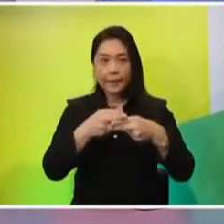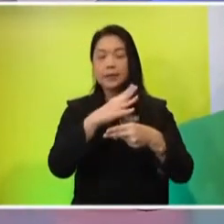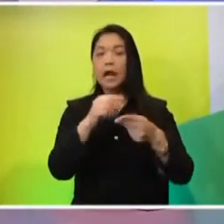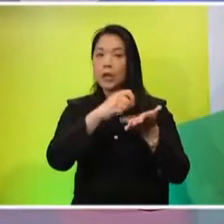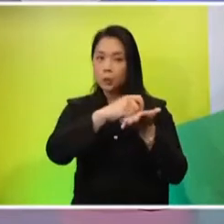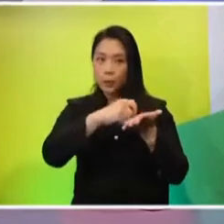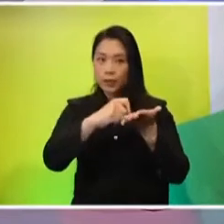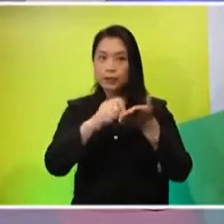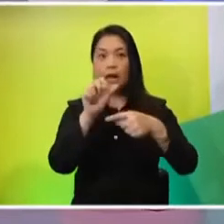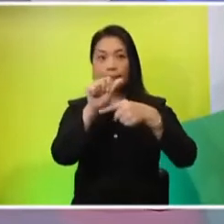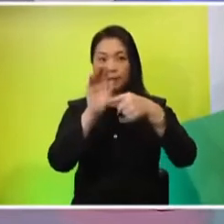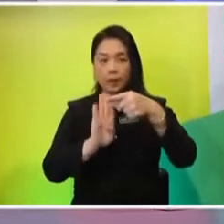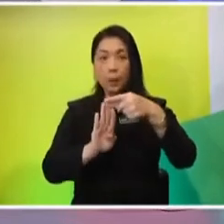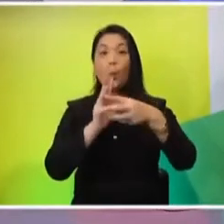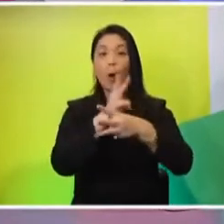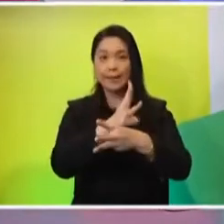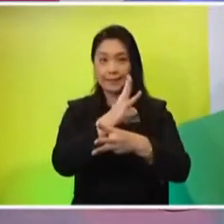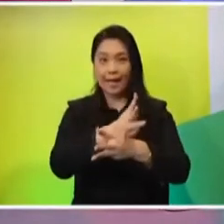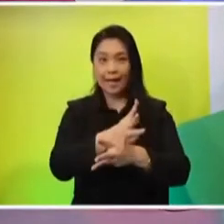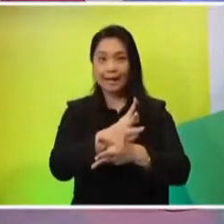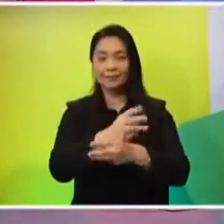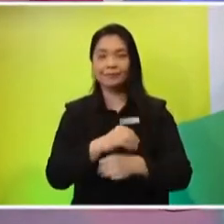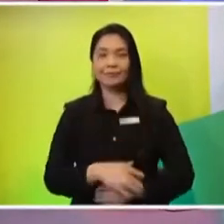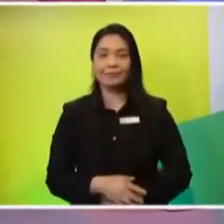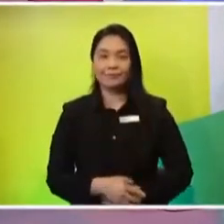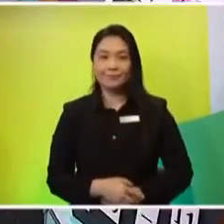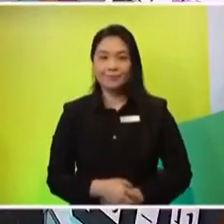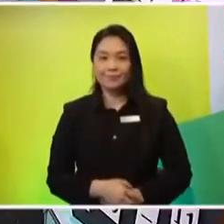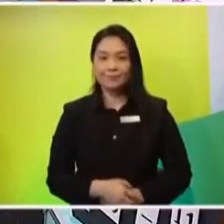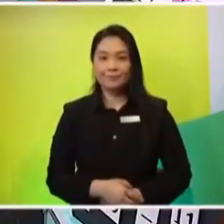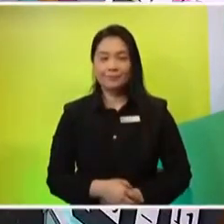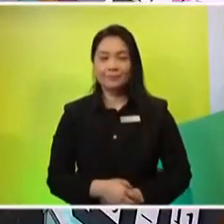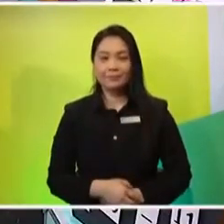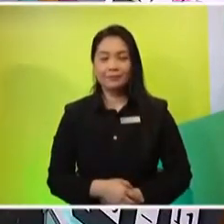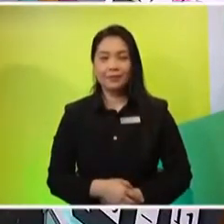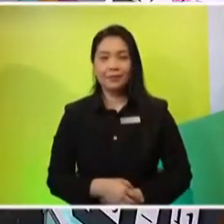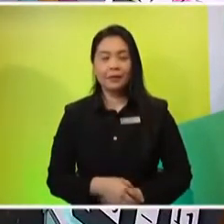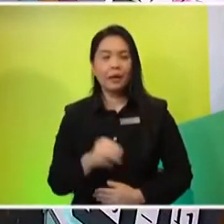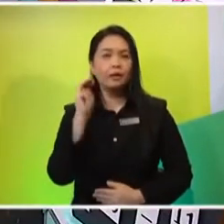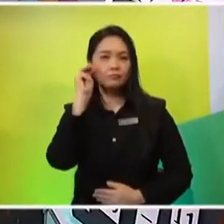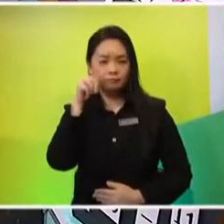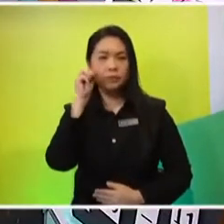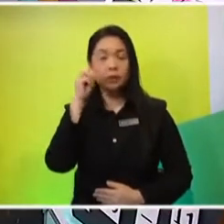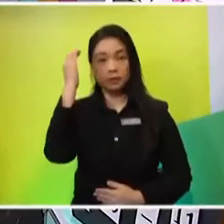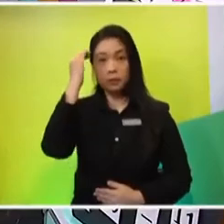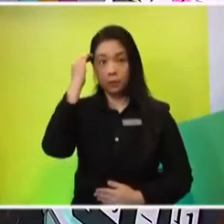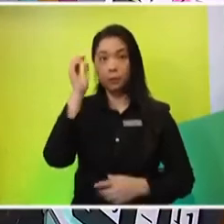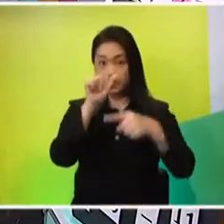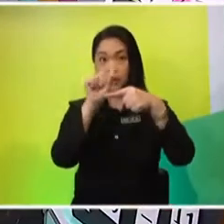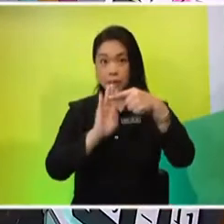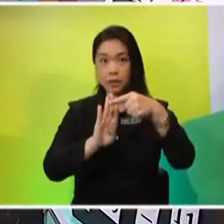menulis pecahan wajah. Okey. Kak Mira tahu tentang pecahan sebelum